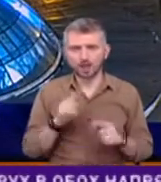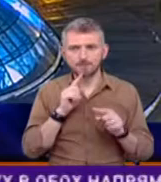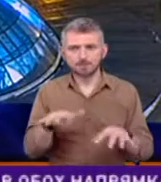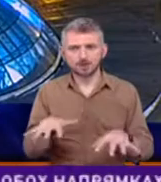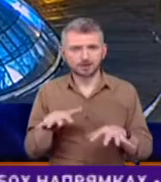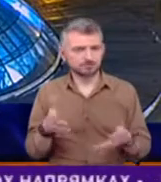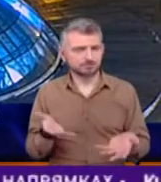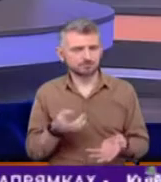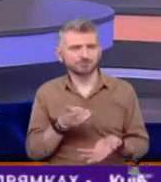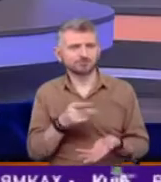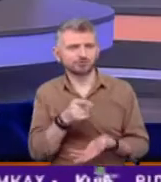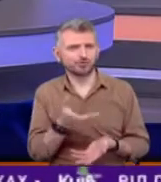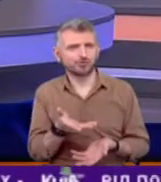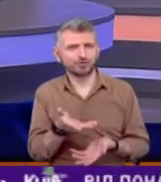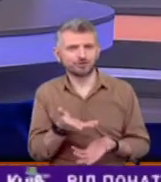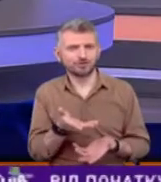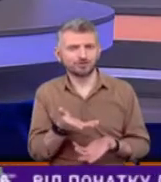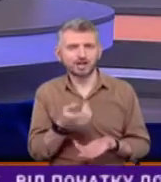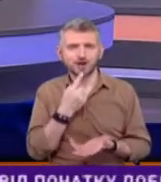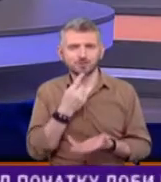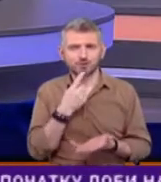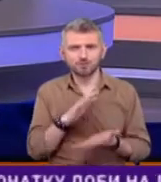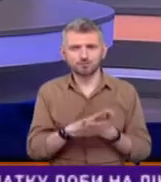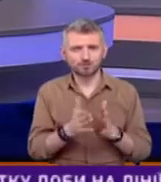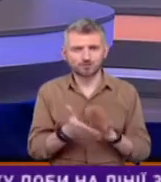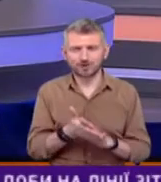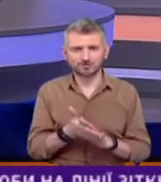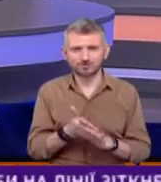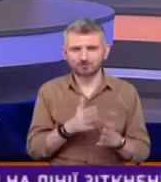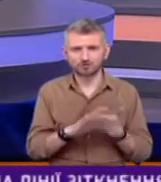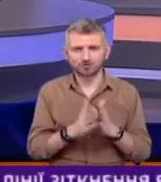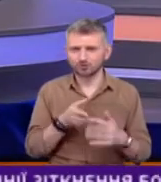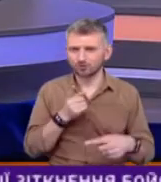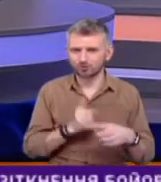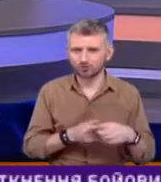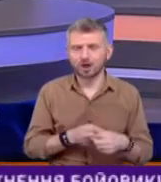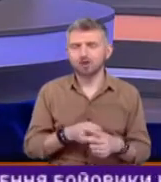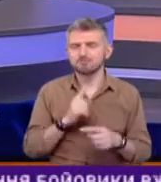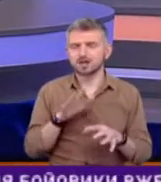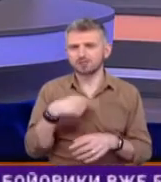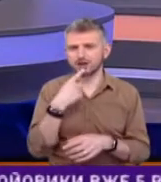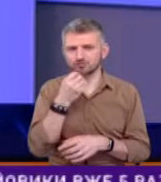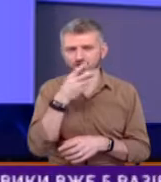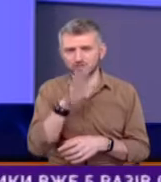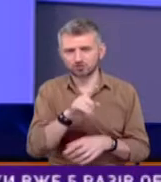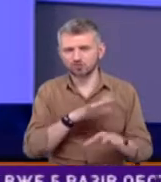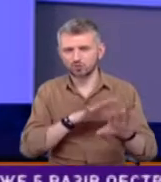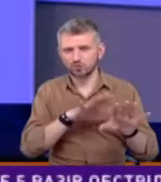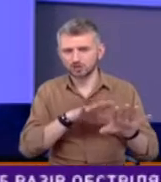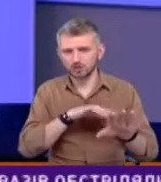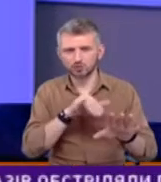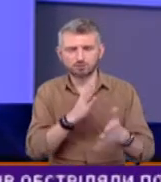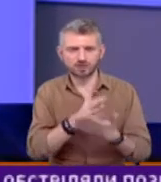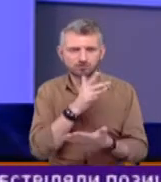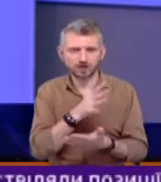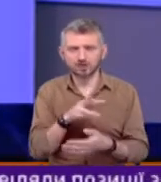Парламент каже, хто такий? Пробуємо домовлятися, важко домовитися. Парламент каже, так, хорошо, ти там посидь, там в тебе є